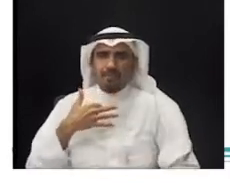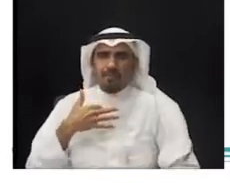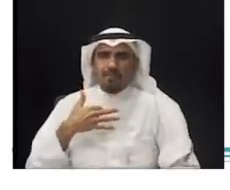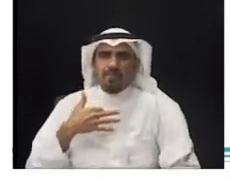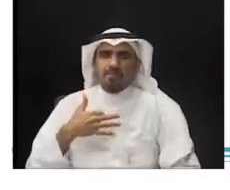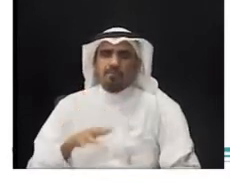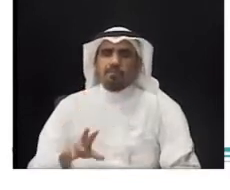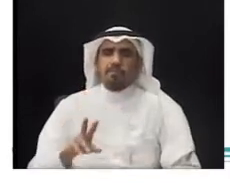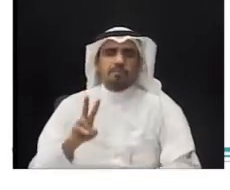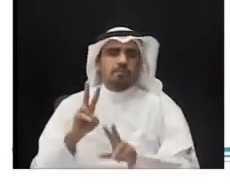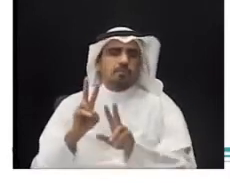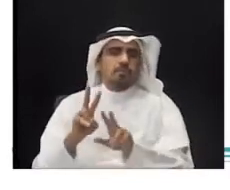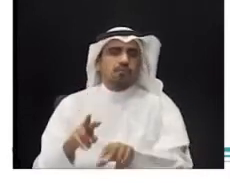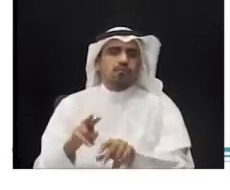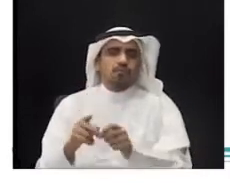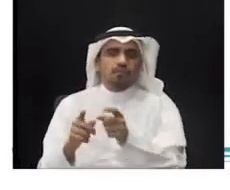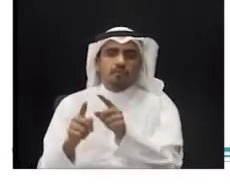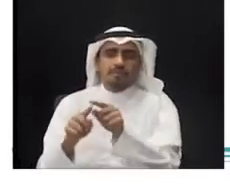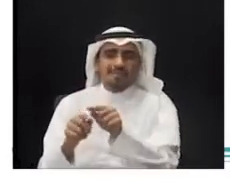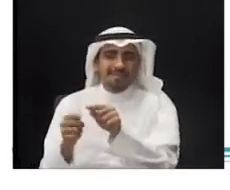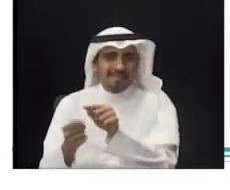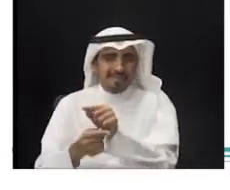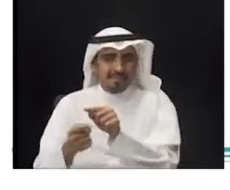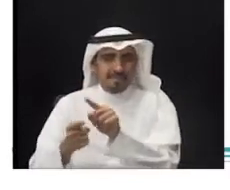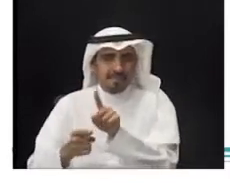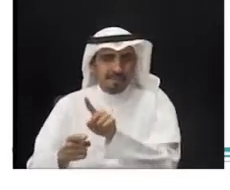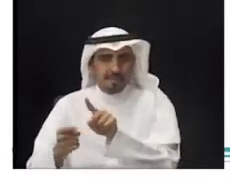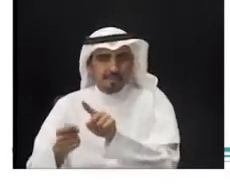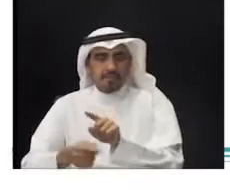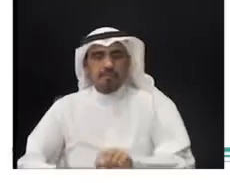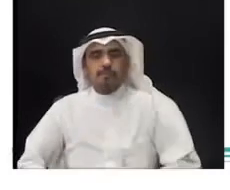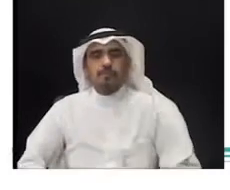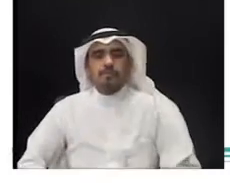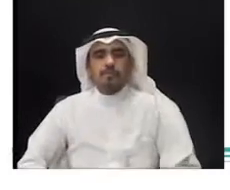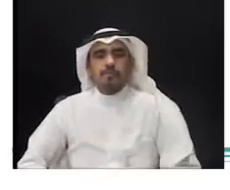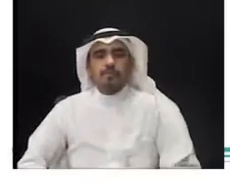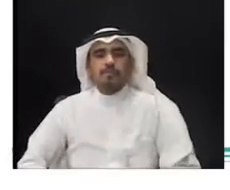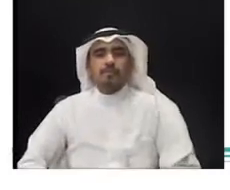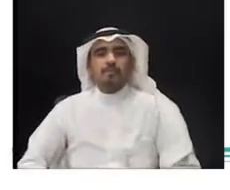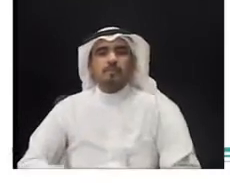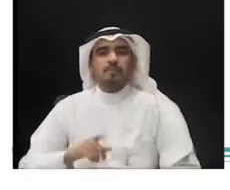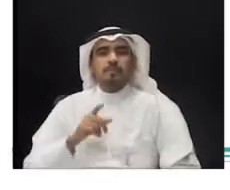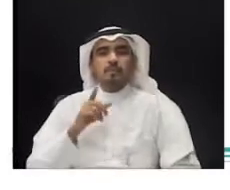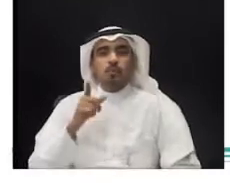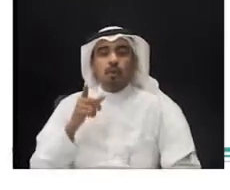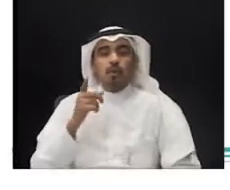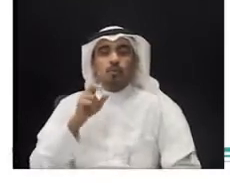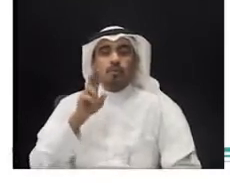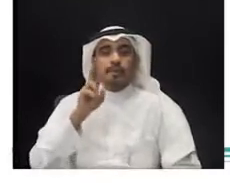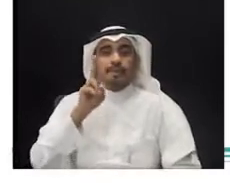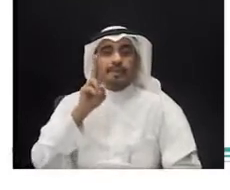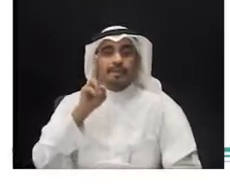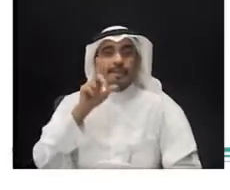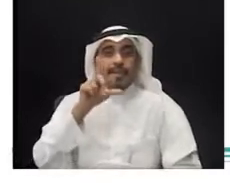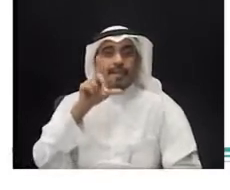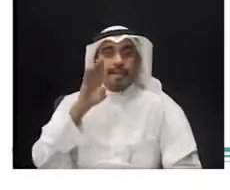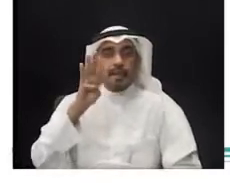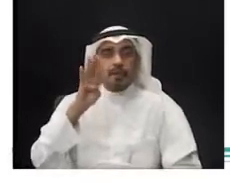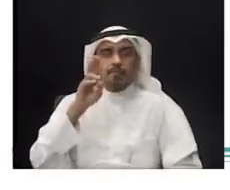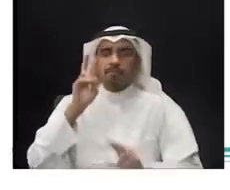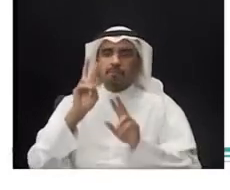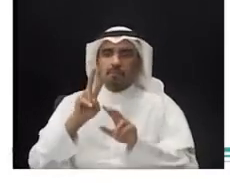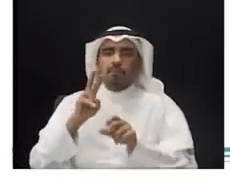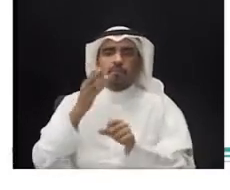نقول مبنيا أي يلزم حركة واحدة وهي الكسر، هؤلاء وتلك تلزم حركة